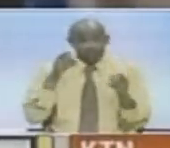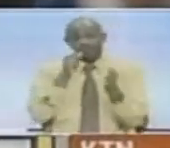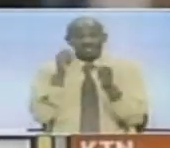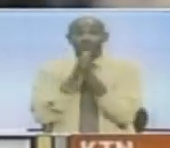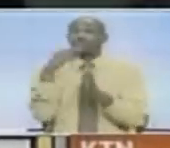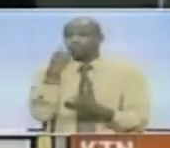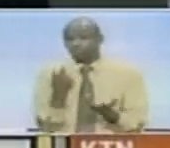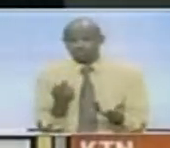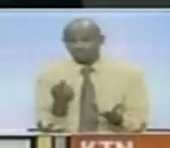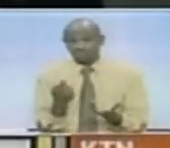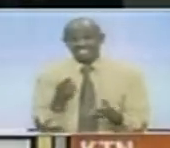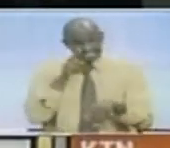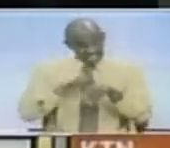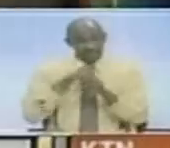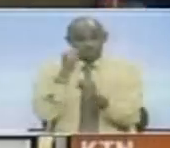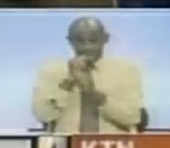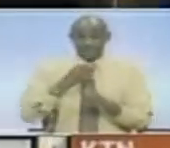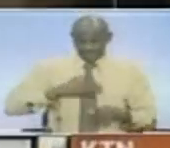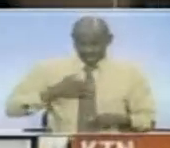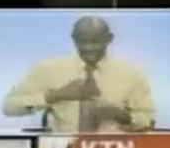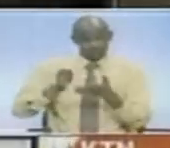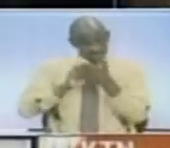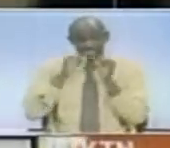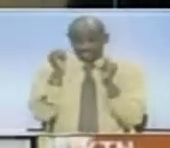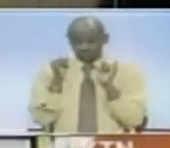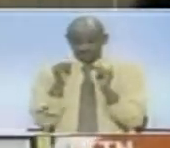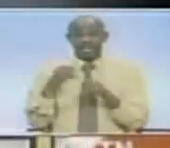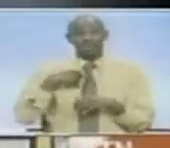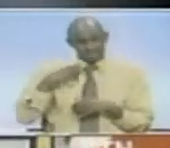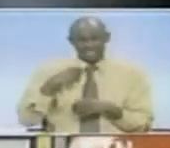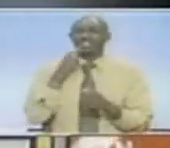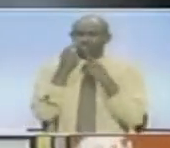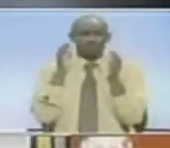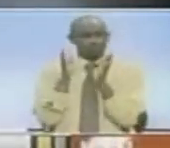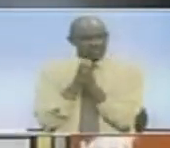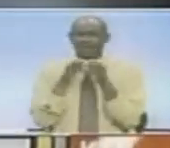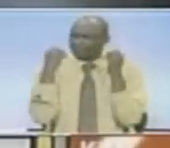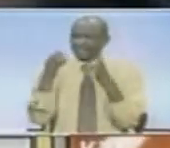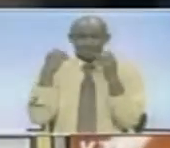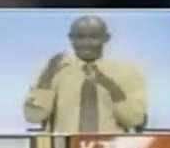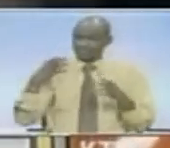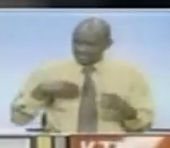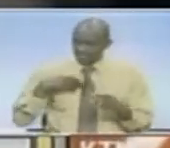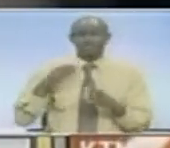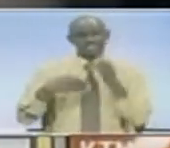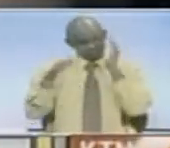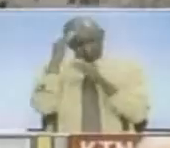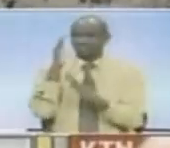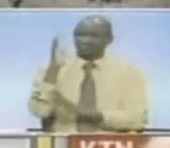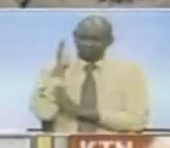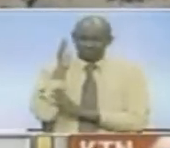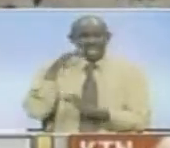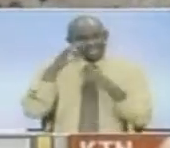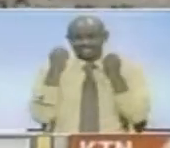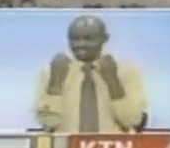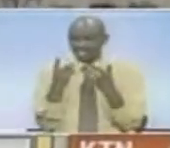nani. Katika kazi yangu ya uandishi wa habari, nimezungumza na wadadisi wengi wa masuala ya usalama, na bwana